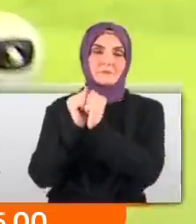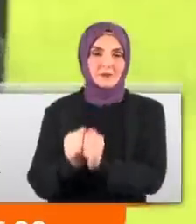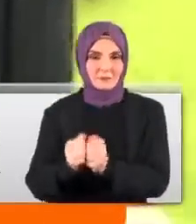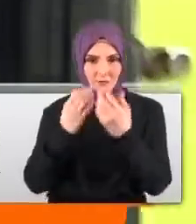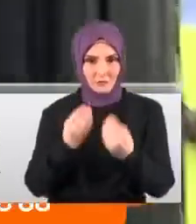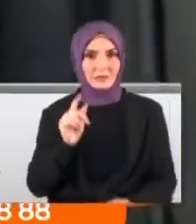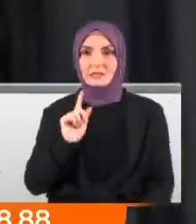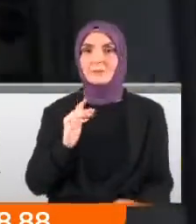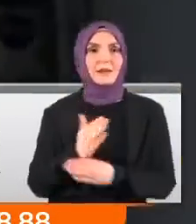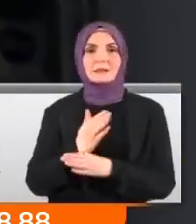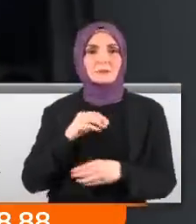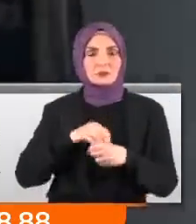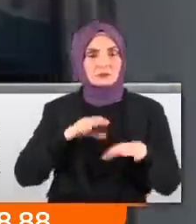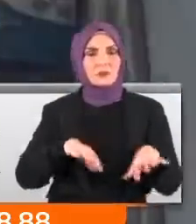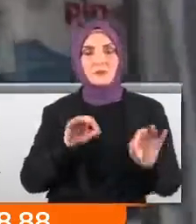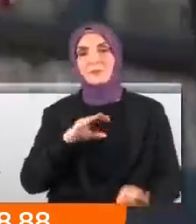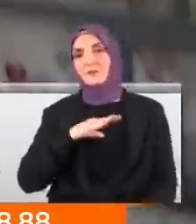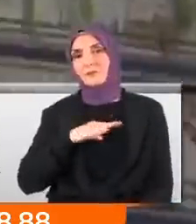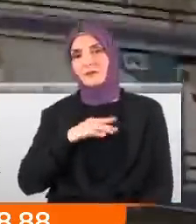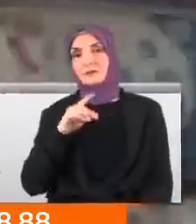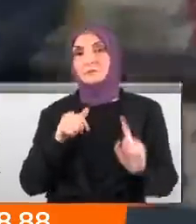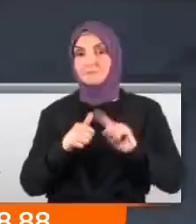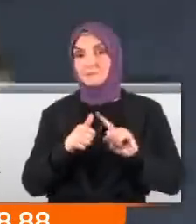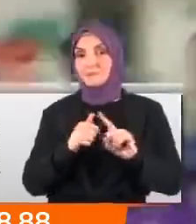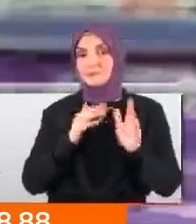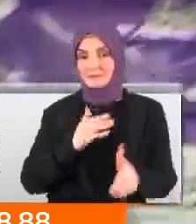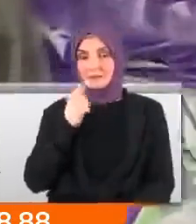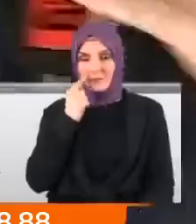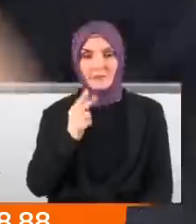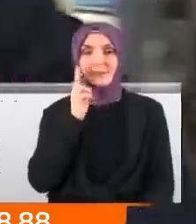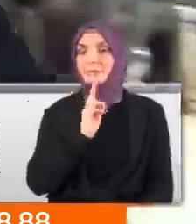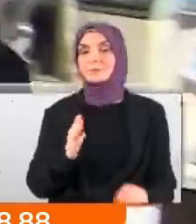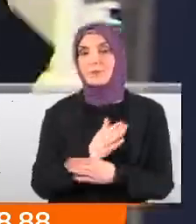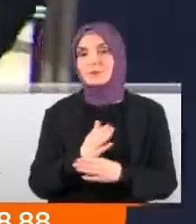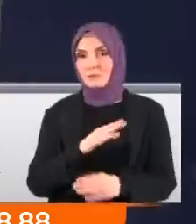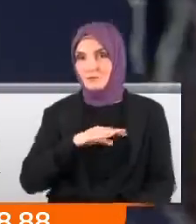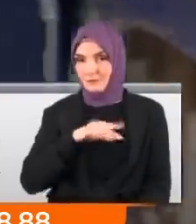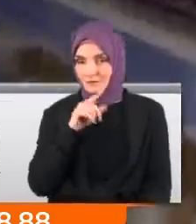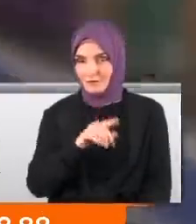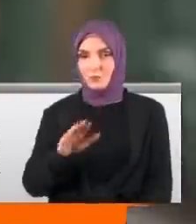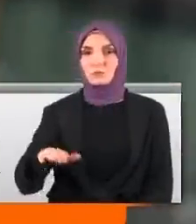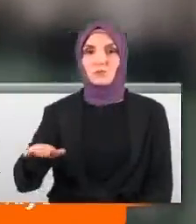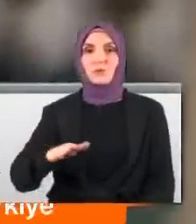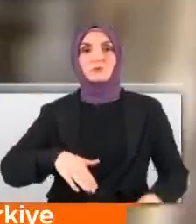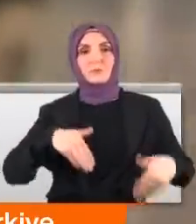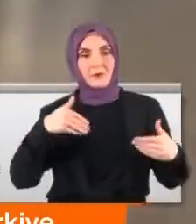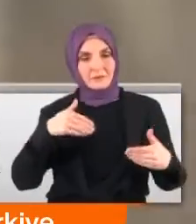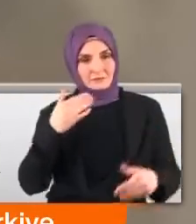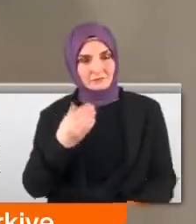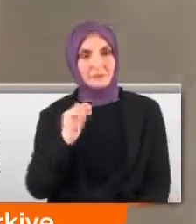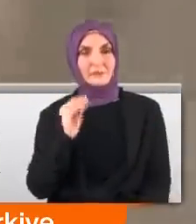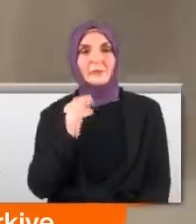her malzeme mevcut. Tabii ilk sırada hijyen malzemeleri geliyor. Çocuk bezleri, yine bebek